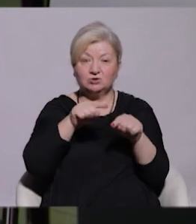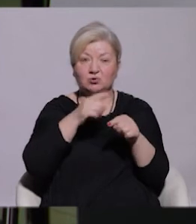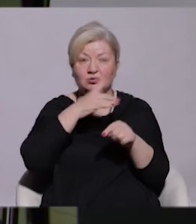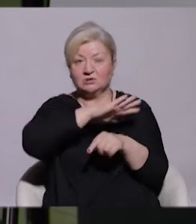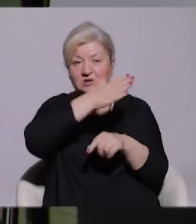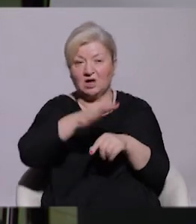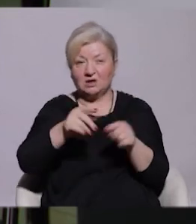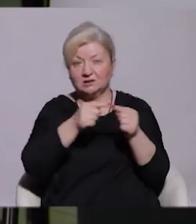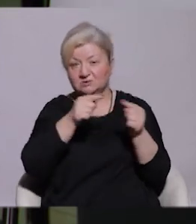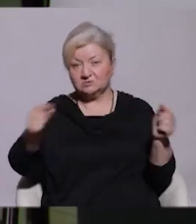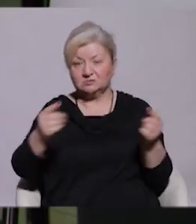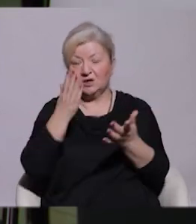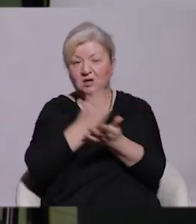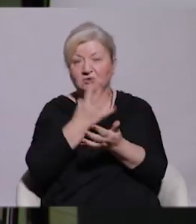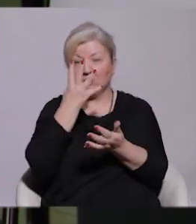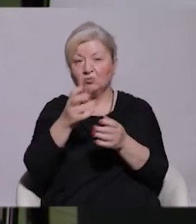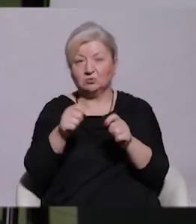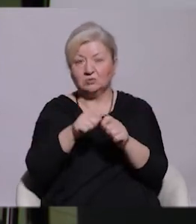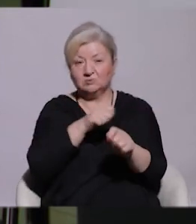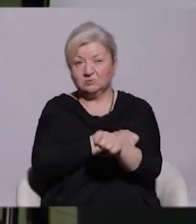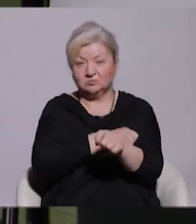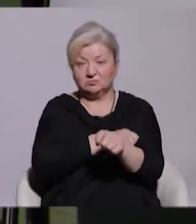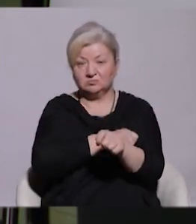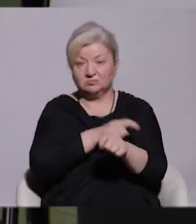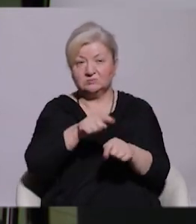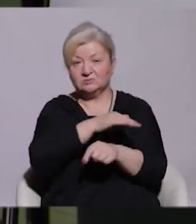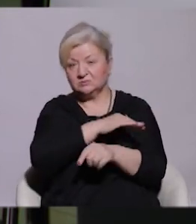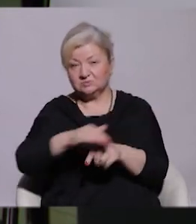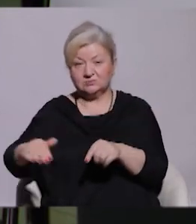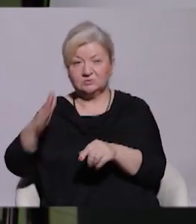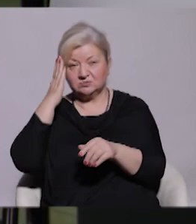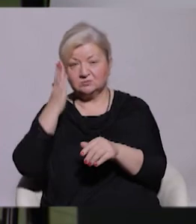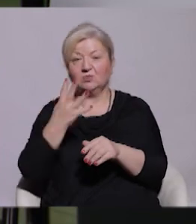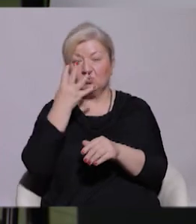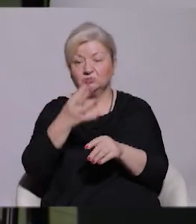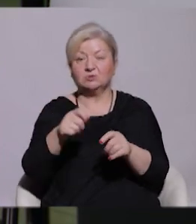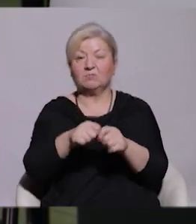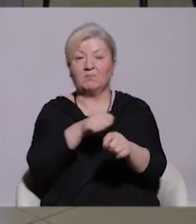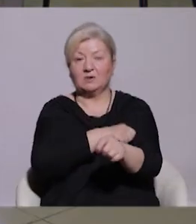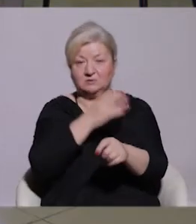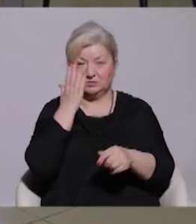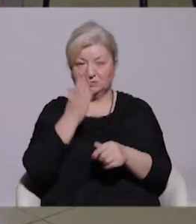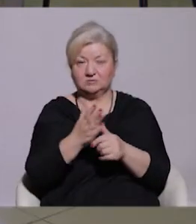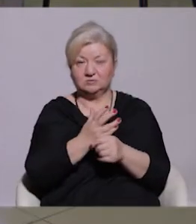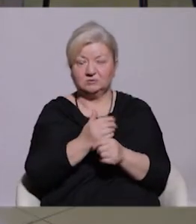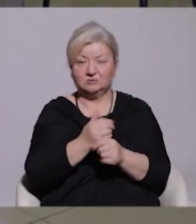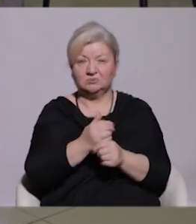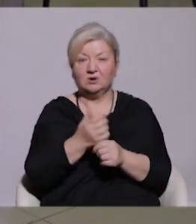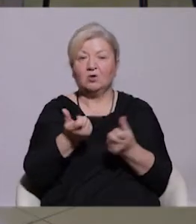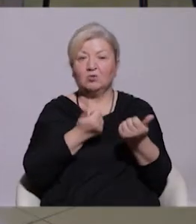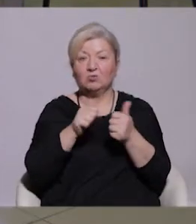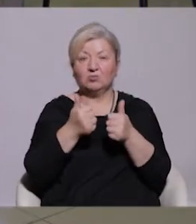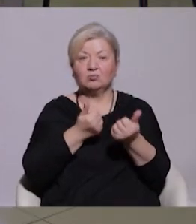ტალღის სიგრძე არის 4 მეტრი, ესე იგი ეს ლამბდა, ანუ ტალღის სიგრძეც იქნება 4 მეტრი. როგორ